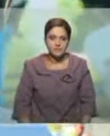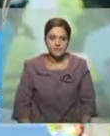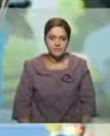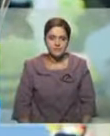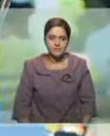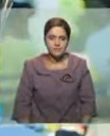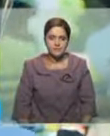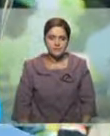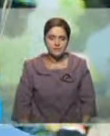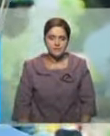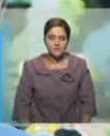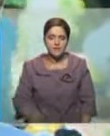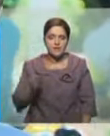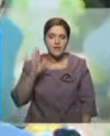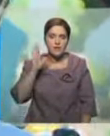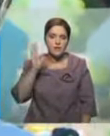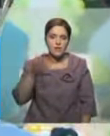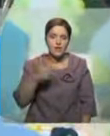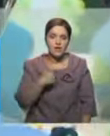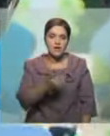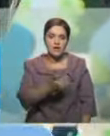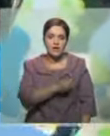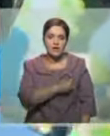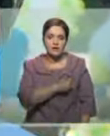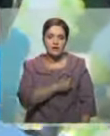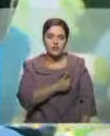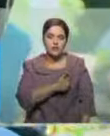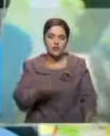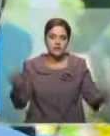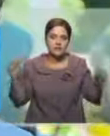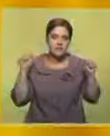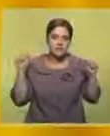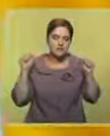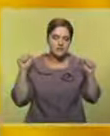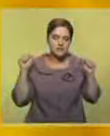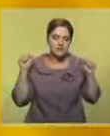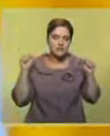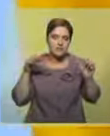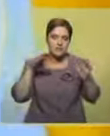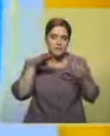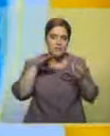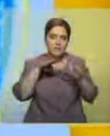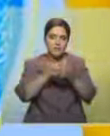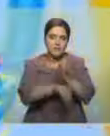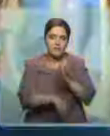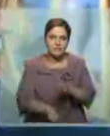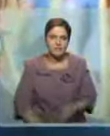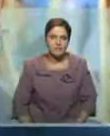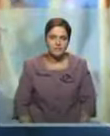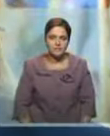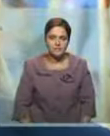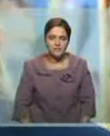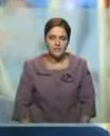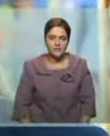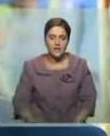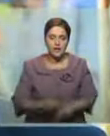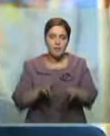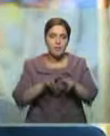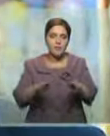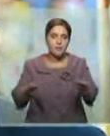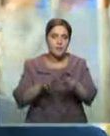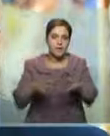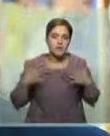в будущем? И в будущем я хочу стать спортсменом и кататься на великах. Это пропаганда здорового